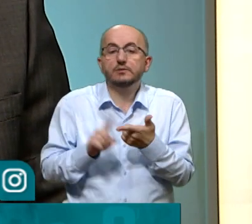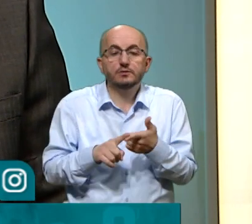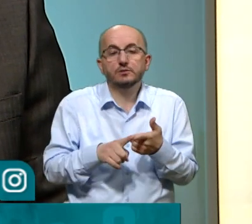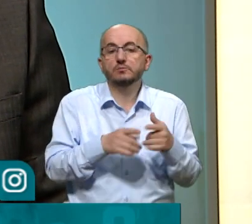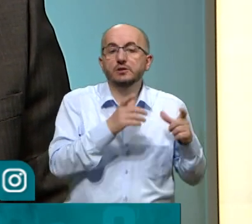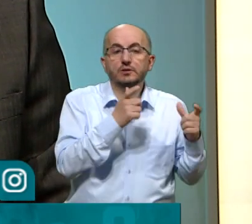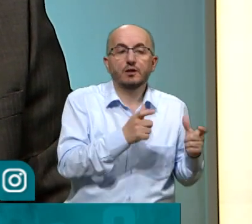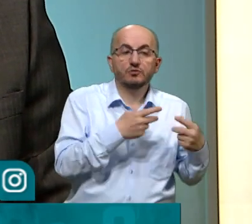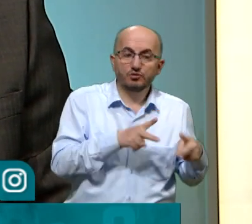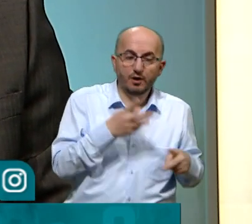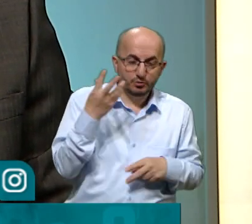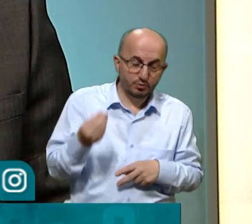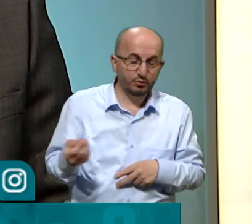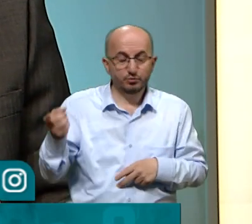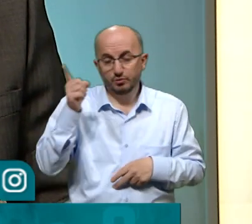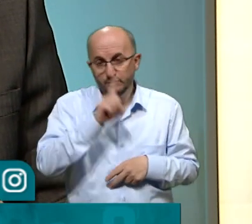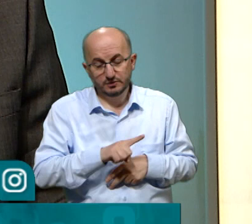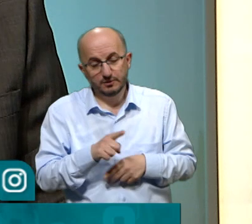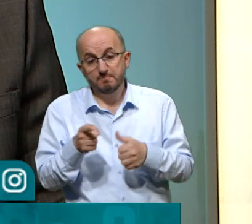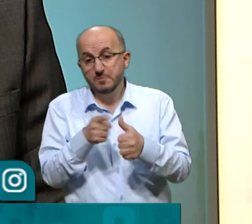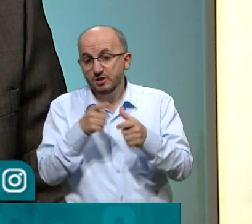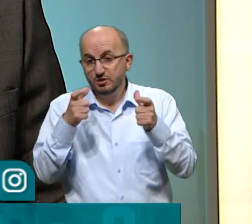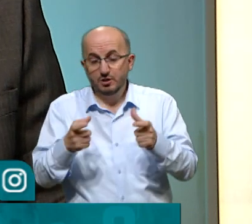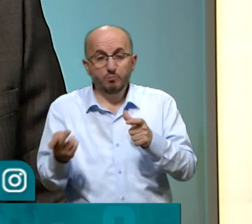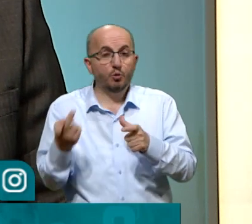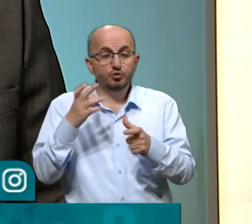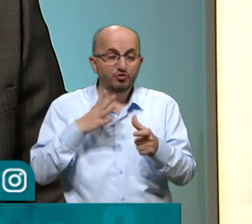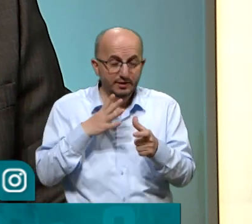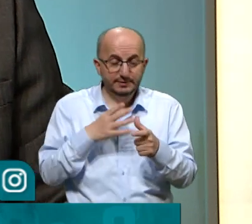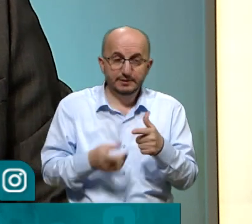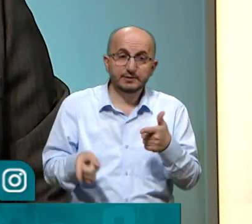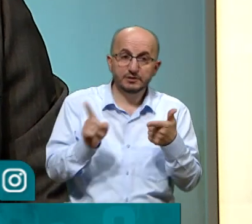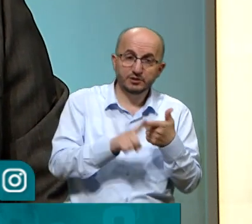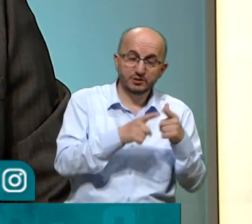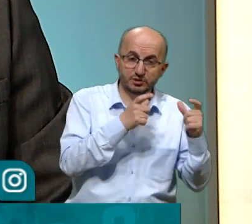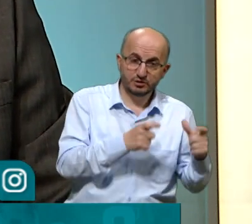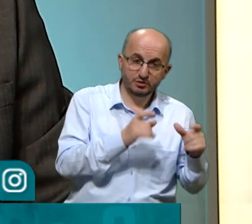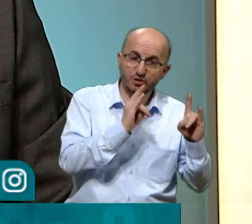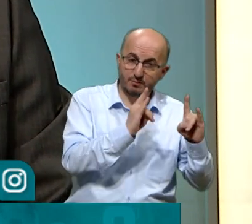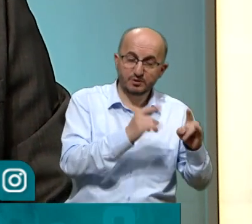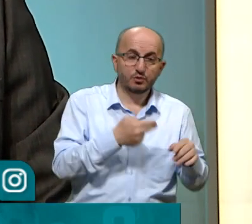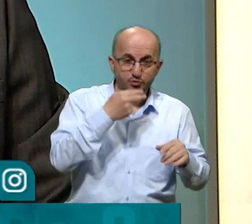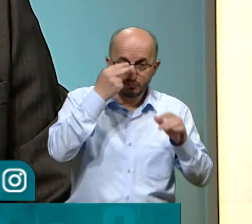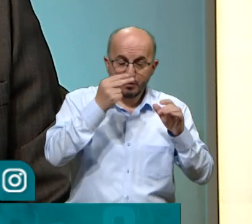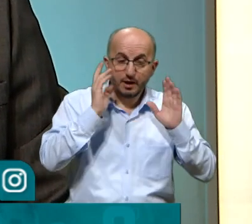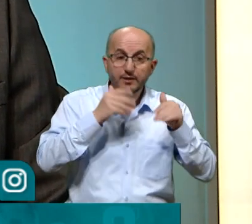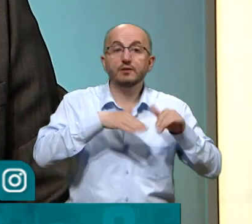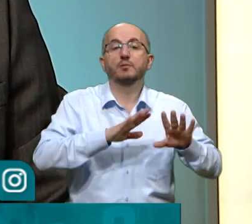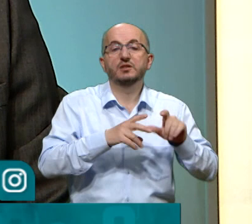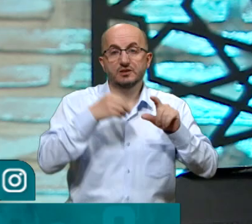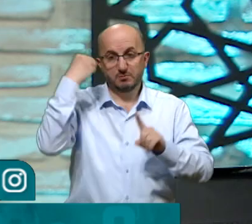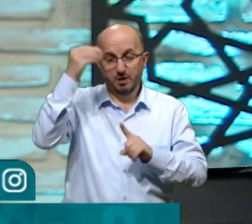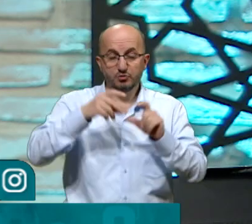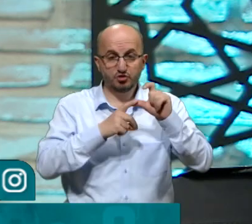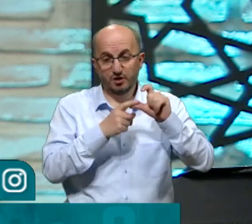bir caiz olur dolayısıyla bir yerde boşluk var iken Bu ikinci bir camide cuma ne yapılmaz İmam